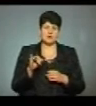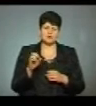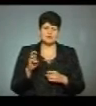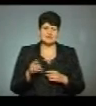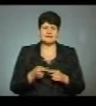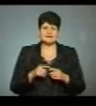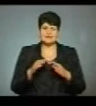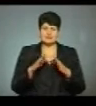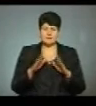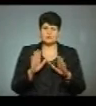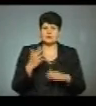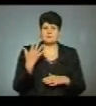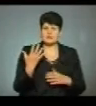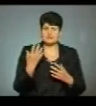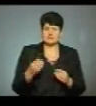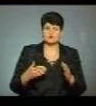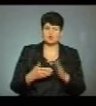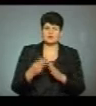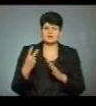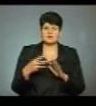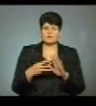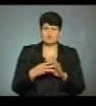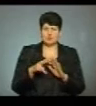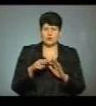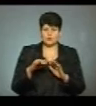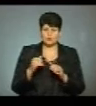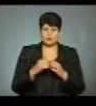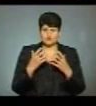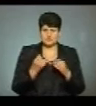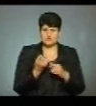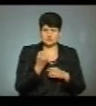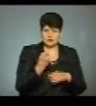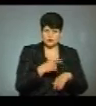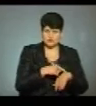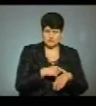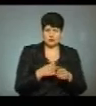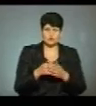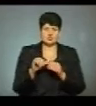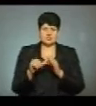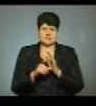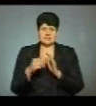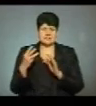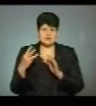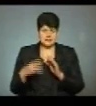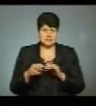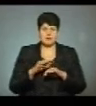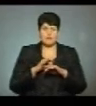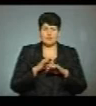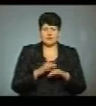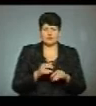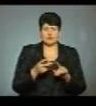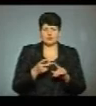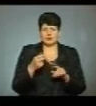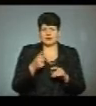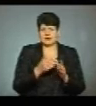табір діятиме 5 днів до 28 лютого. Щодня він триватиме з 11 години до 16:30. Проводять його 2-й